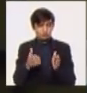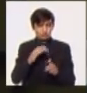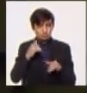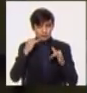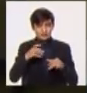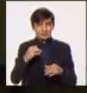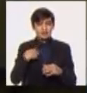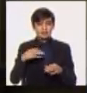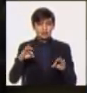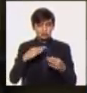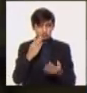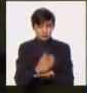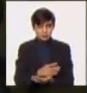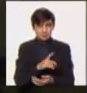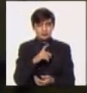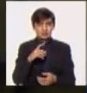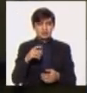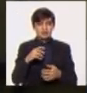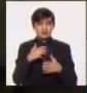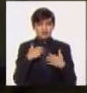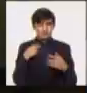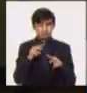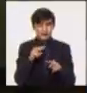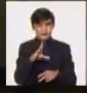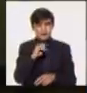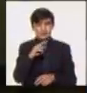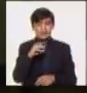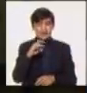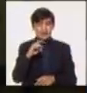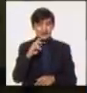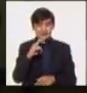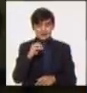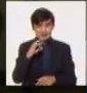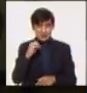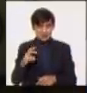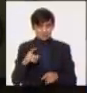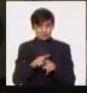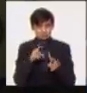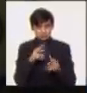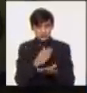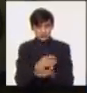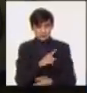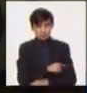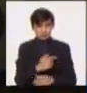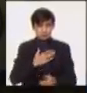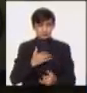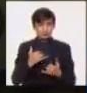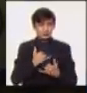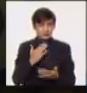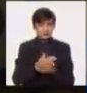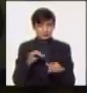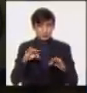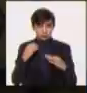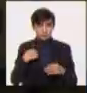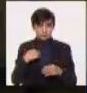За разрешение санэпидемстанции, ветеринарная санэпидемстанция района. У нас есть разрешение, что